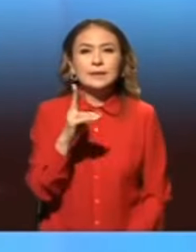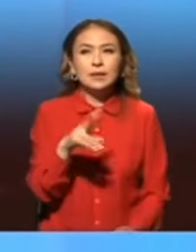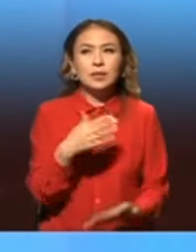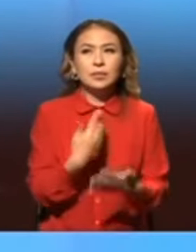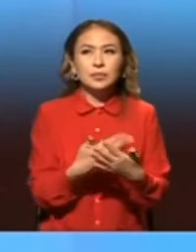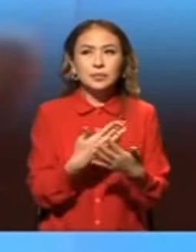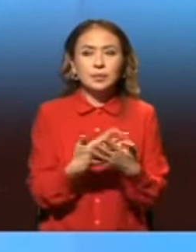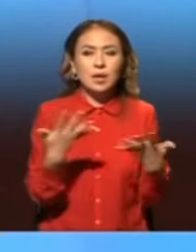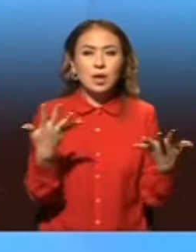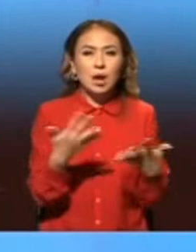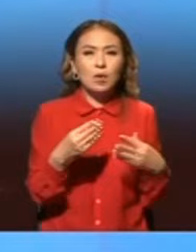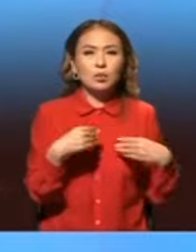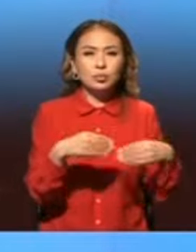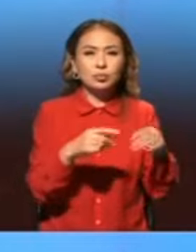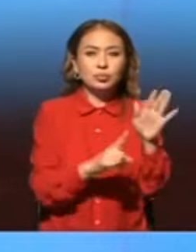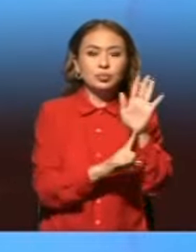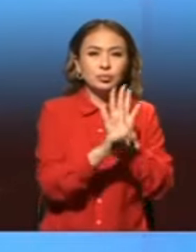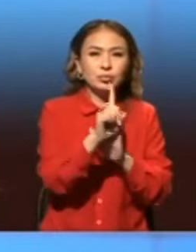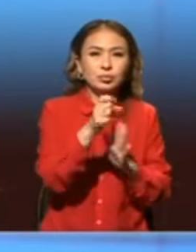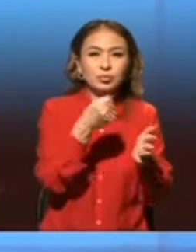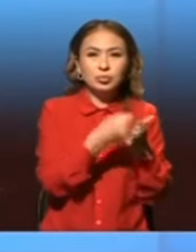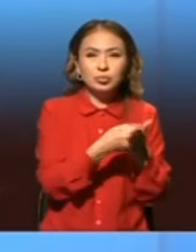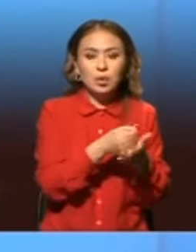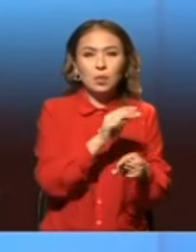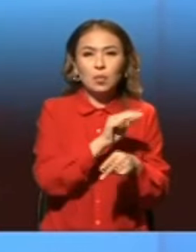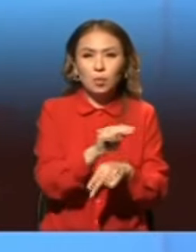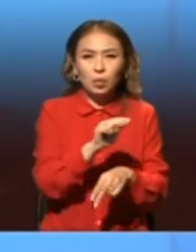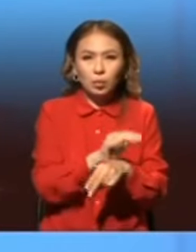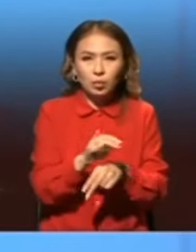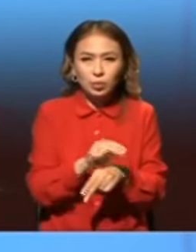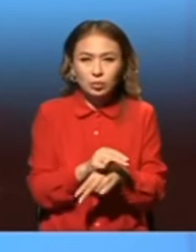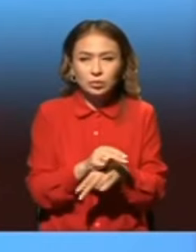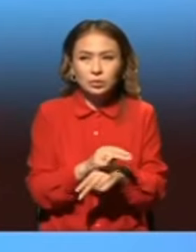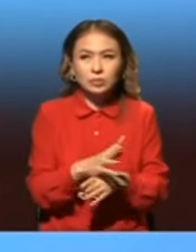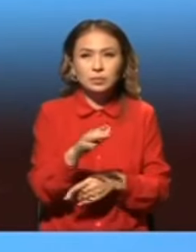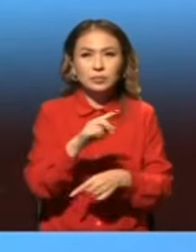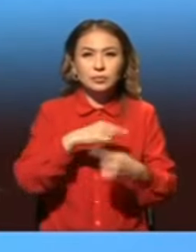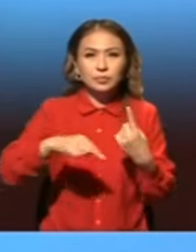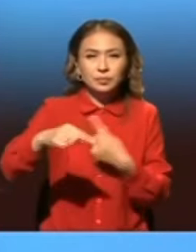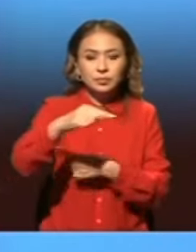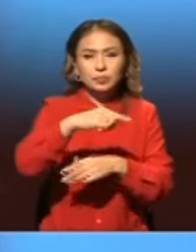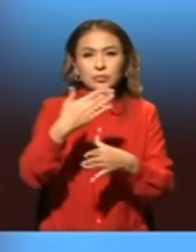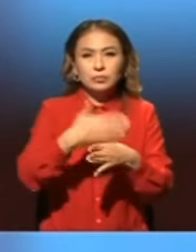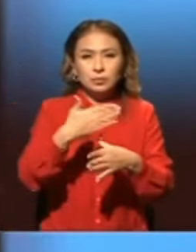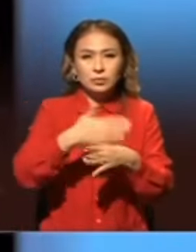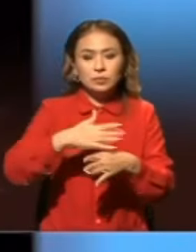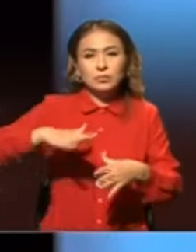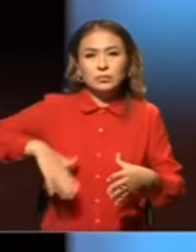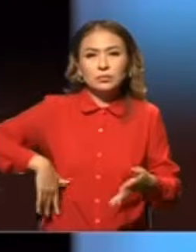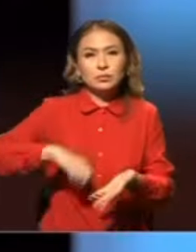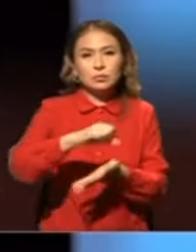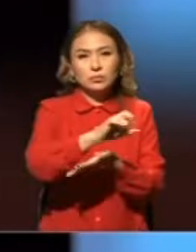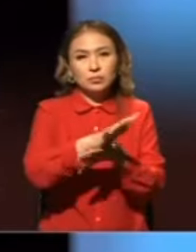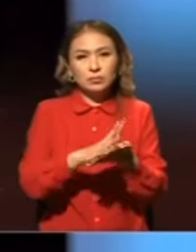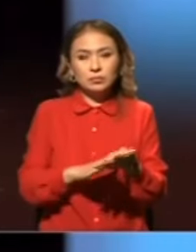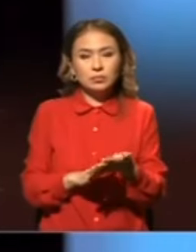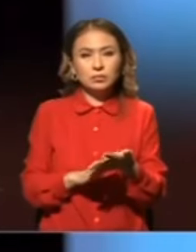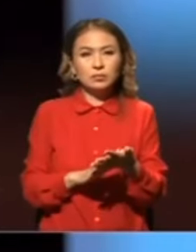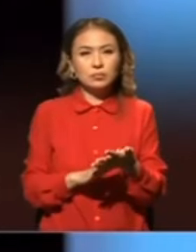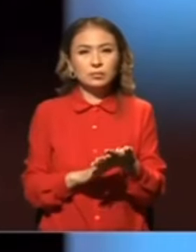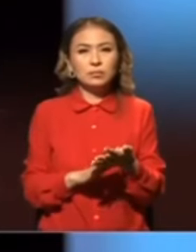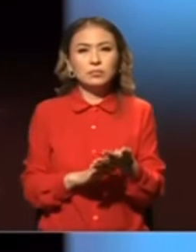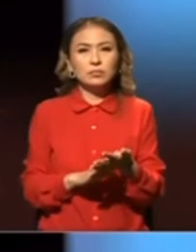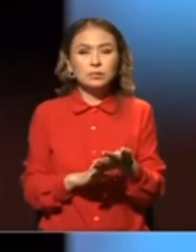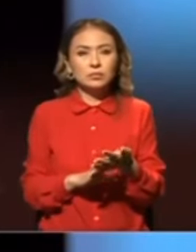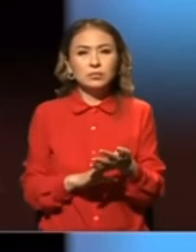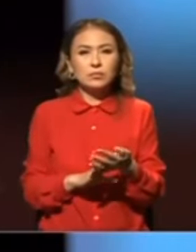бастап қандай өнімді шығару керегін айтуымыз керек, оны оқытуымыз керек, қалай өндіру керегін көмектесуіміз керек, одан әрі қарай өндірілген өнімнің